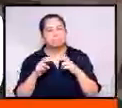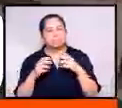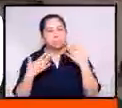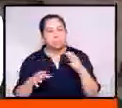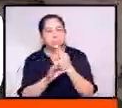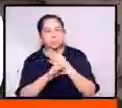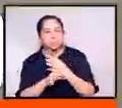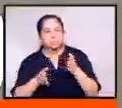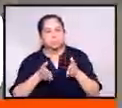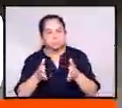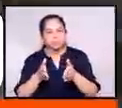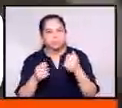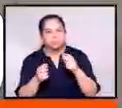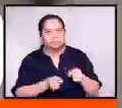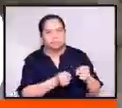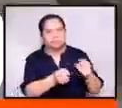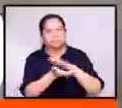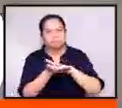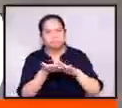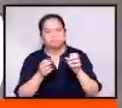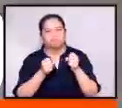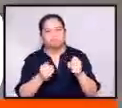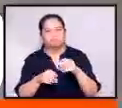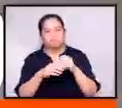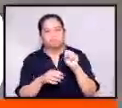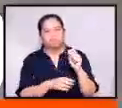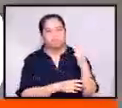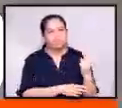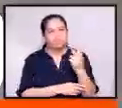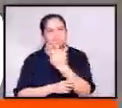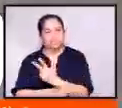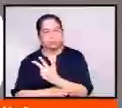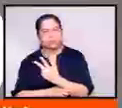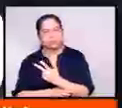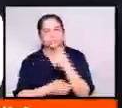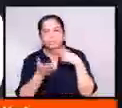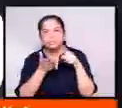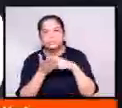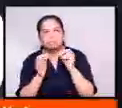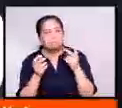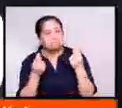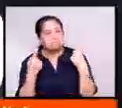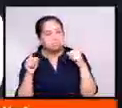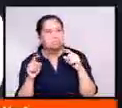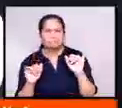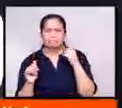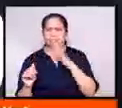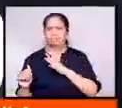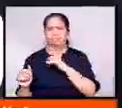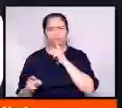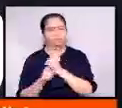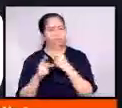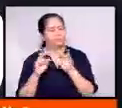pang ilang main road, may sidewalk at maayos na ang mga kalye sa Station 2 at 3. Most likely next year, nandito kami ulit. Eh so far, okay